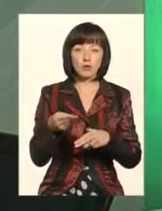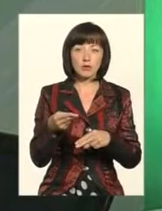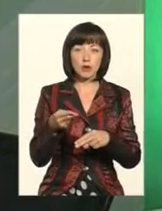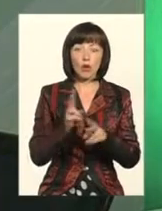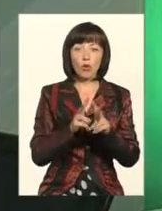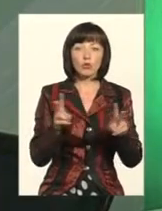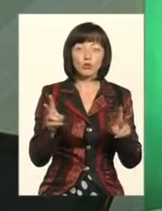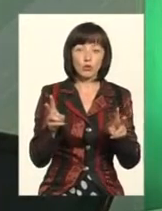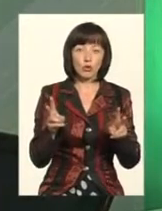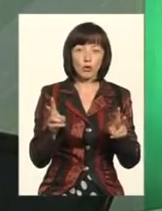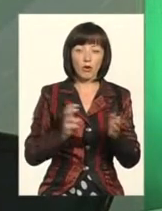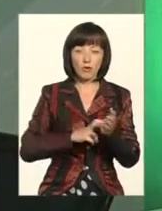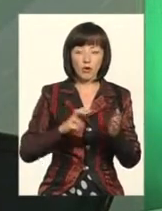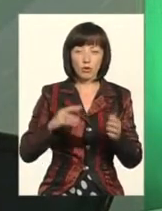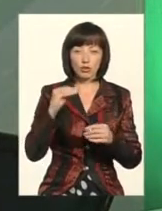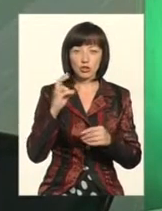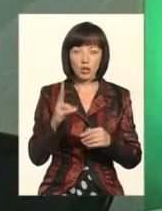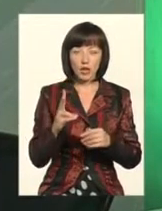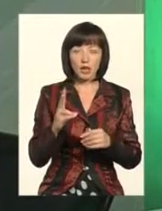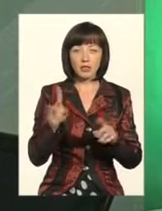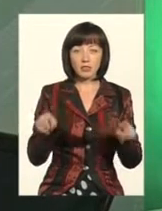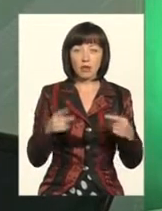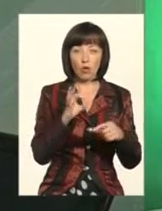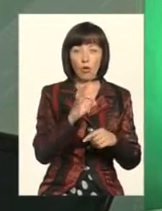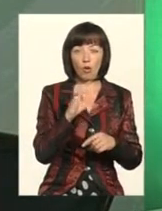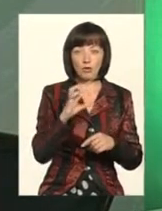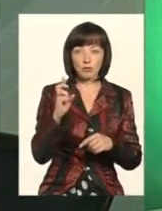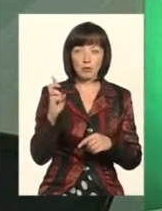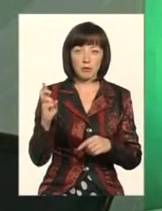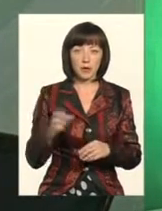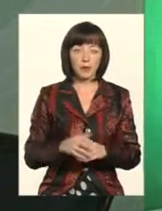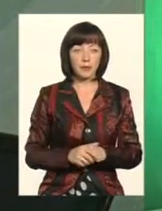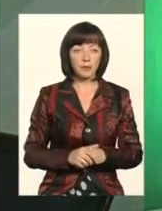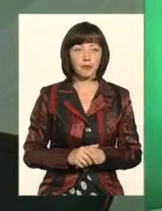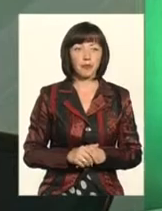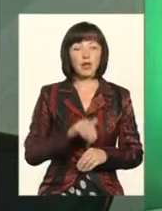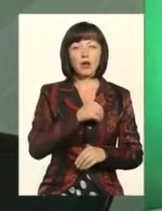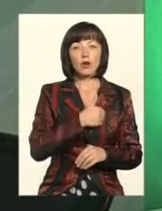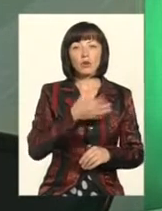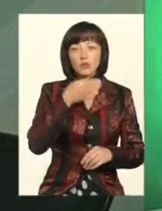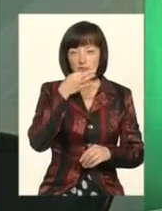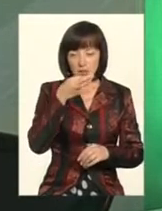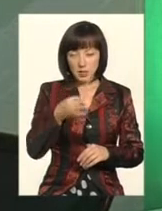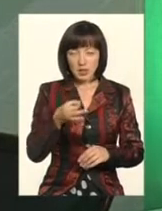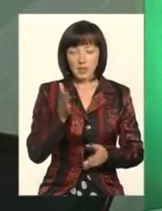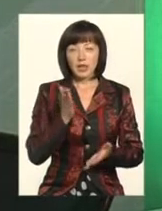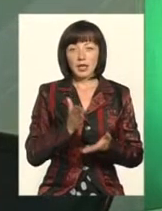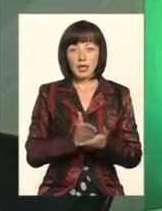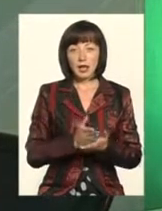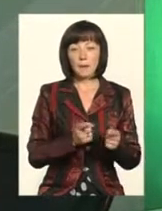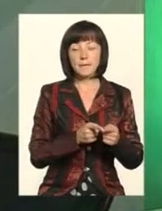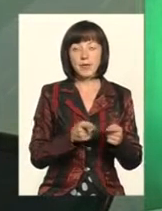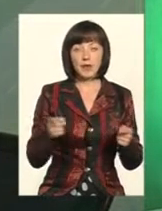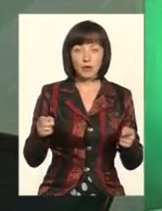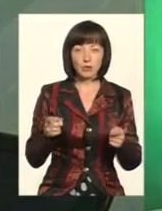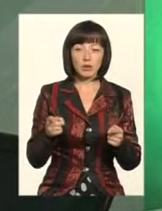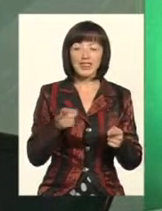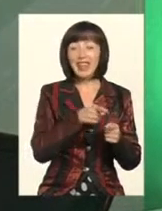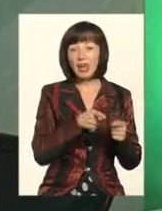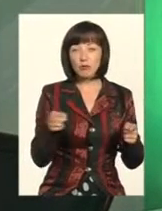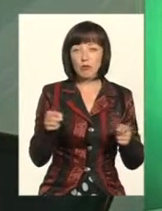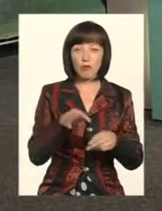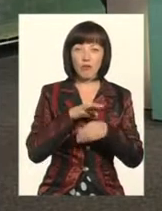хто виходить з ЖЕКів і створює ОСББ? Ну, я хочу вам сказати, що є період проведення, термін